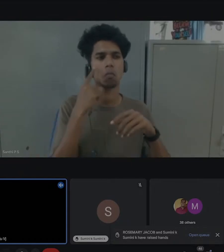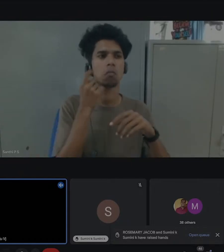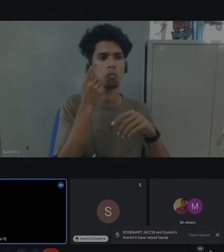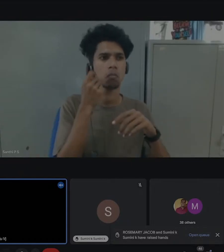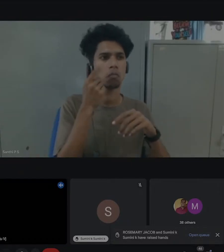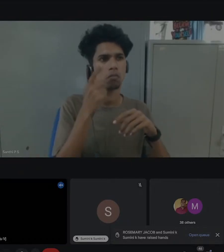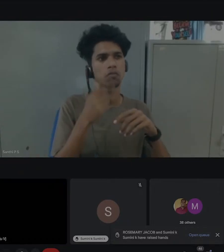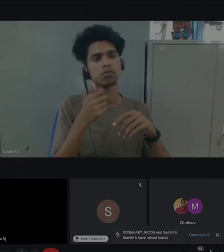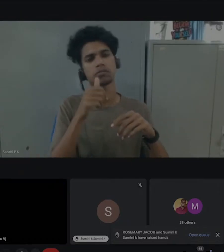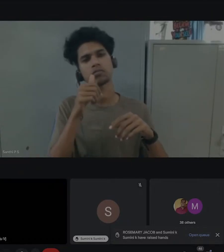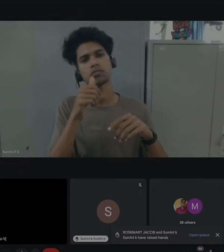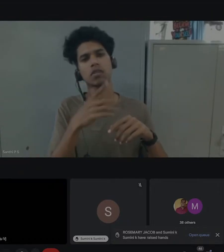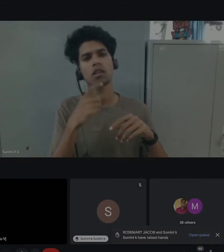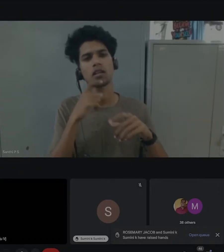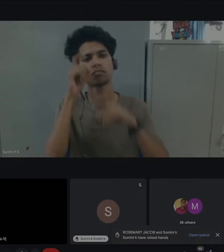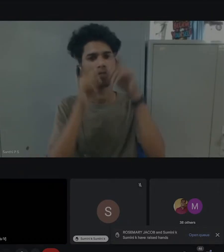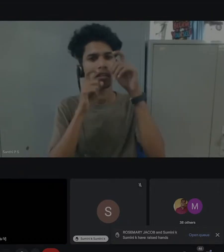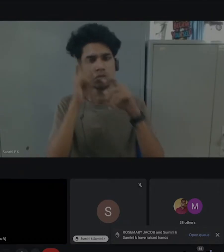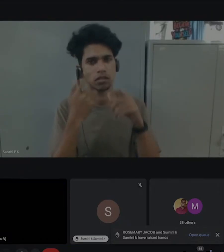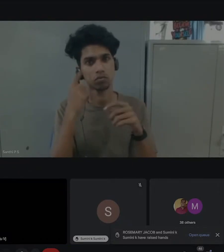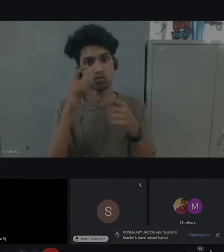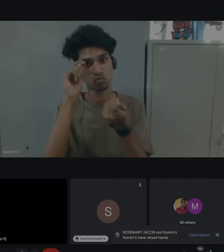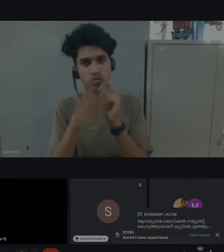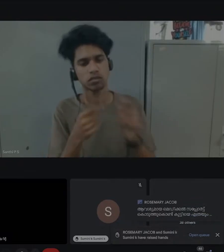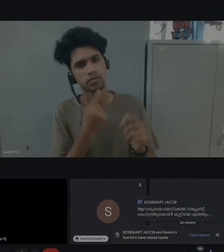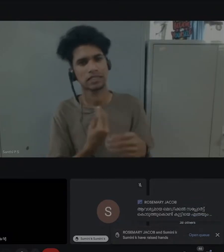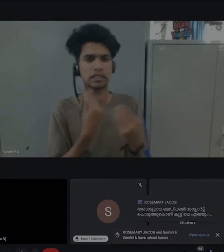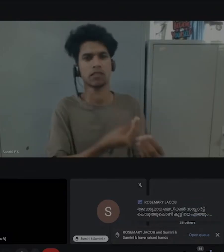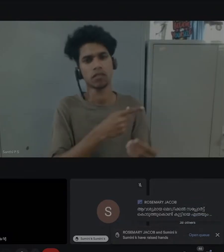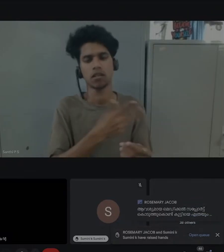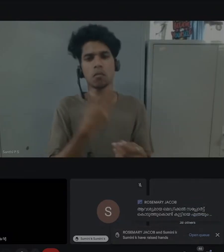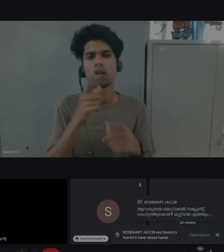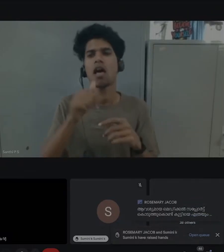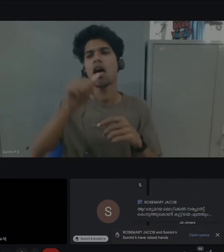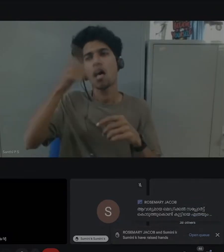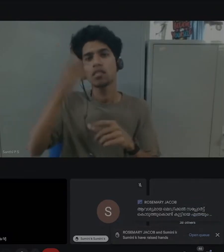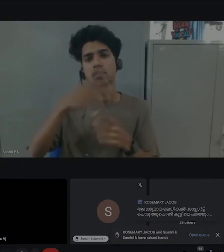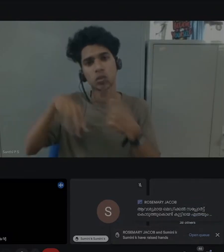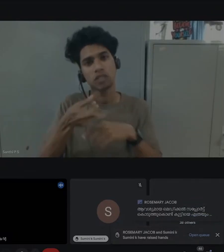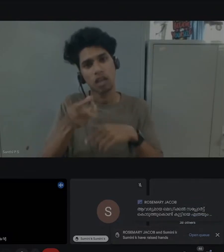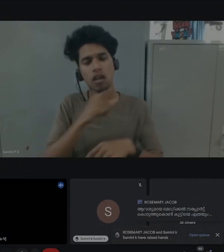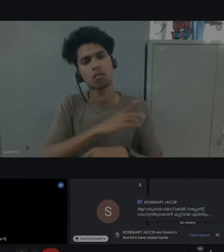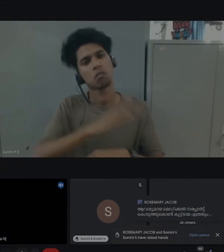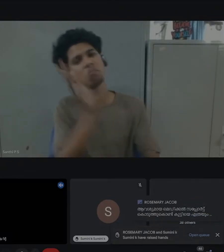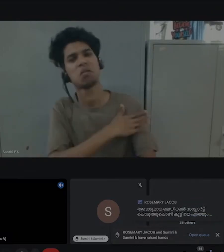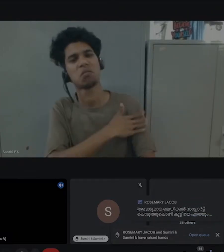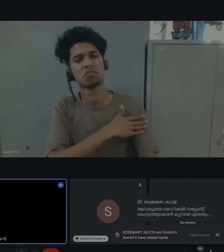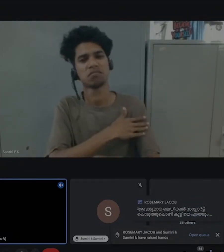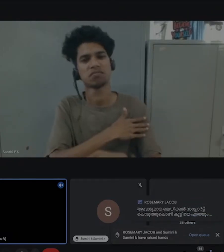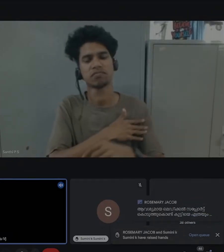അപ്പൊ അത് നിർത്തും. മുഖഭാവം ഒന്ന് മാറുമ്പോ അവൻ നിർത്തും. പക്ഷെ പിന്നീട് ഇതേപോലെ ഒരു സാഹചര്യം വരുമ്പോ അവൻ പിന്നെ അടിക്കും.